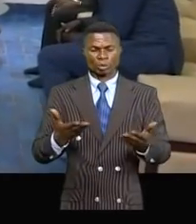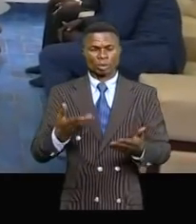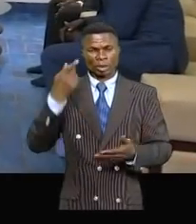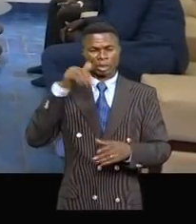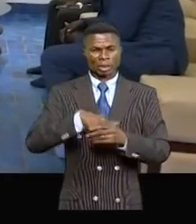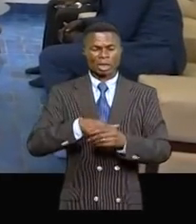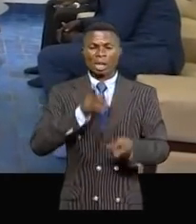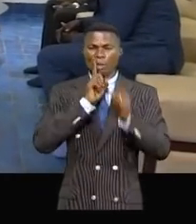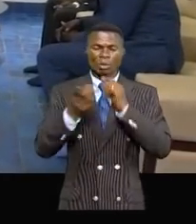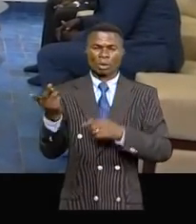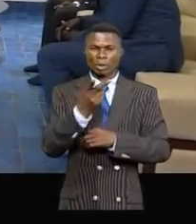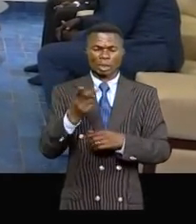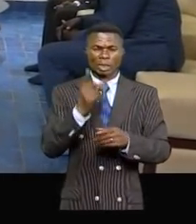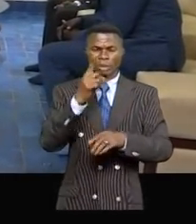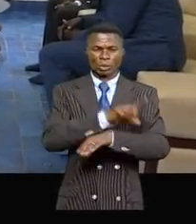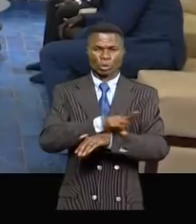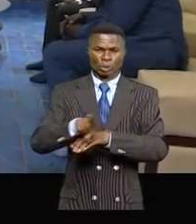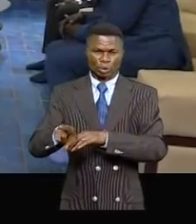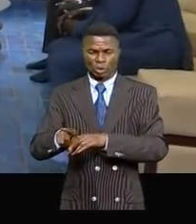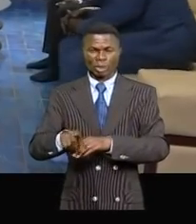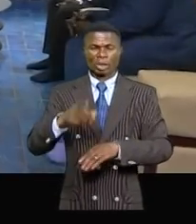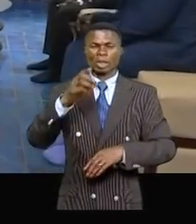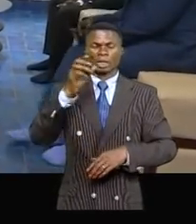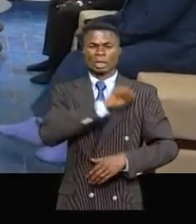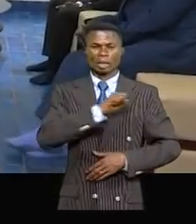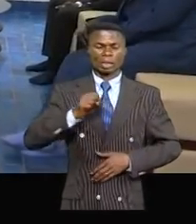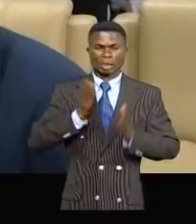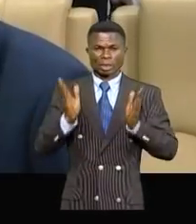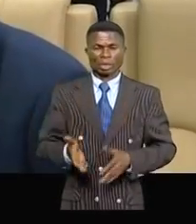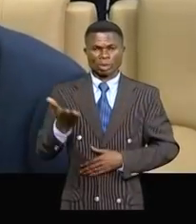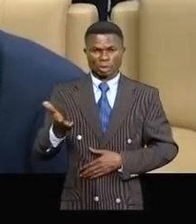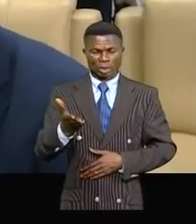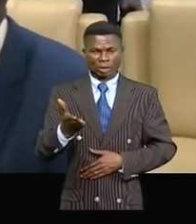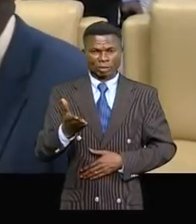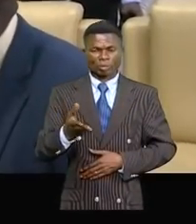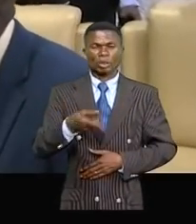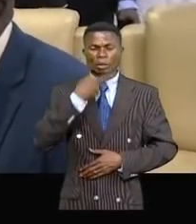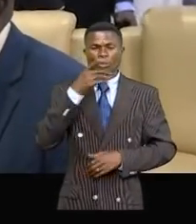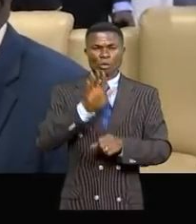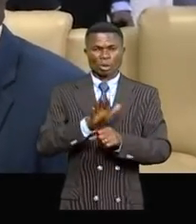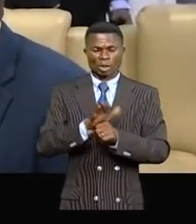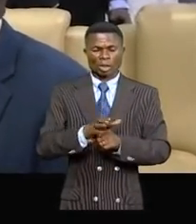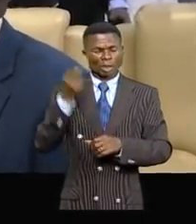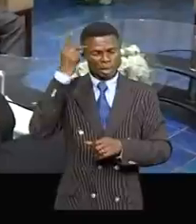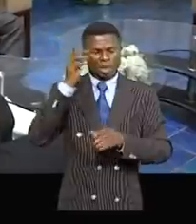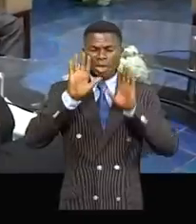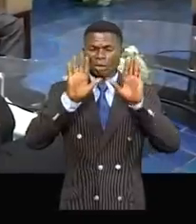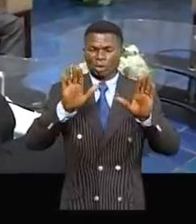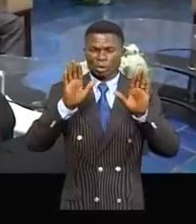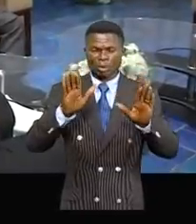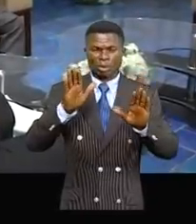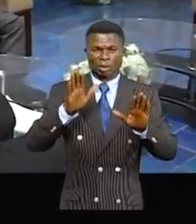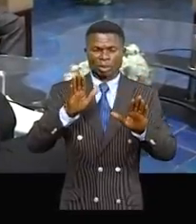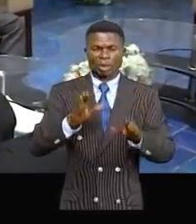de l'échange de près d'une heure. Pour l'honorable Guy Luando Mboyo, il s'est acquitté d'un devoir sacré, celui